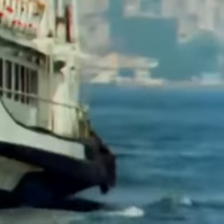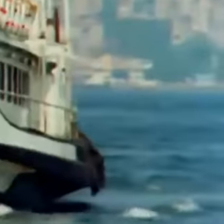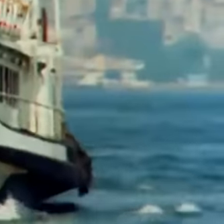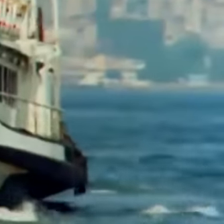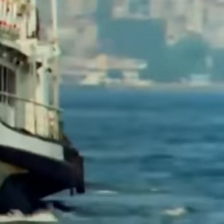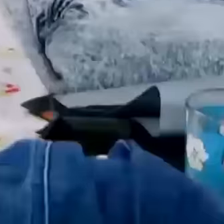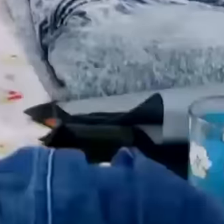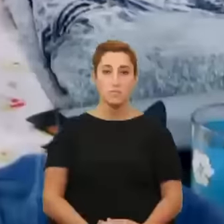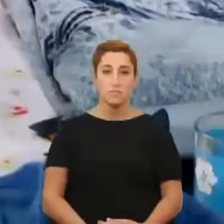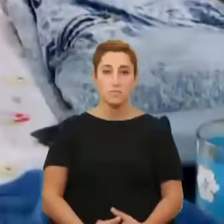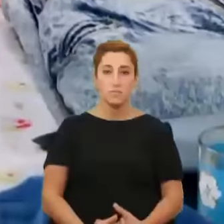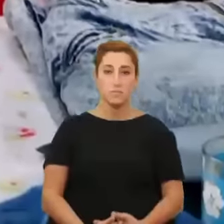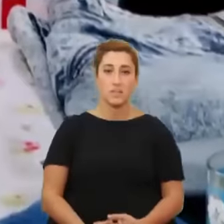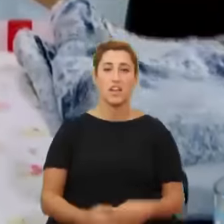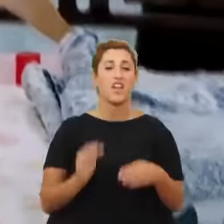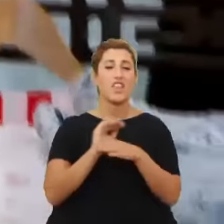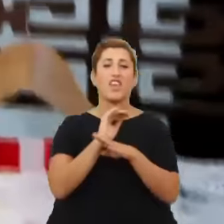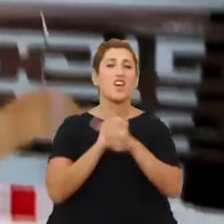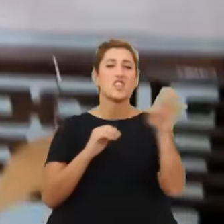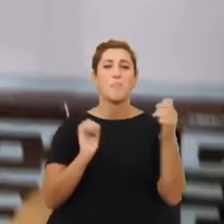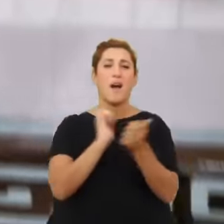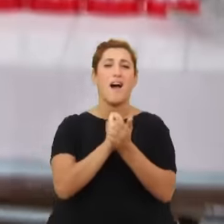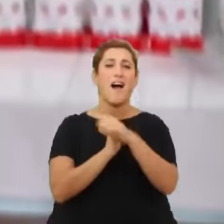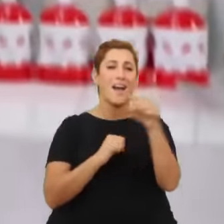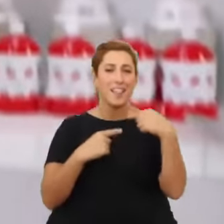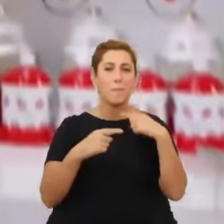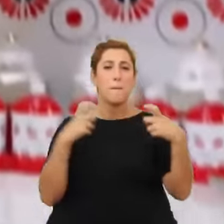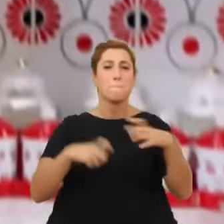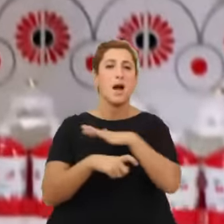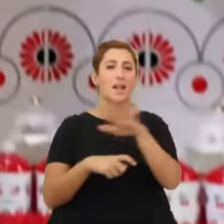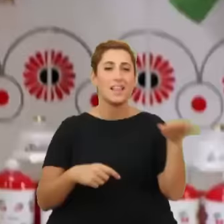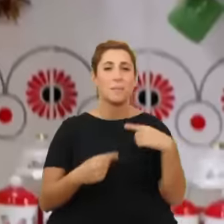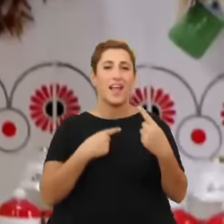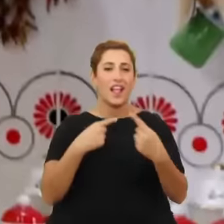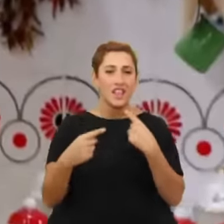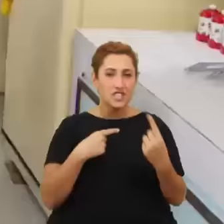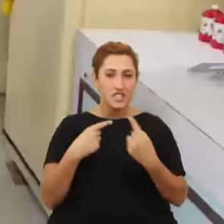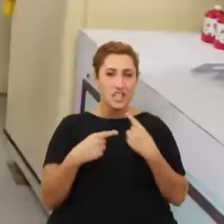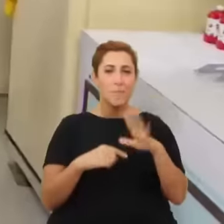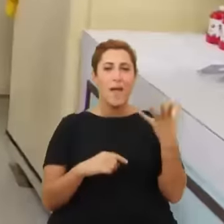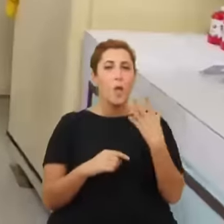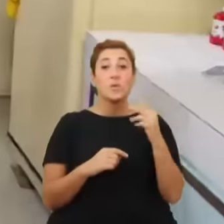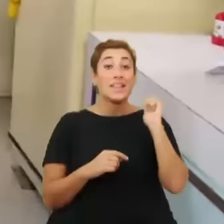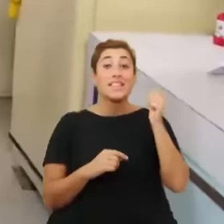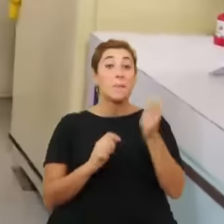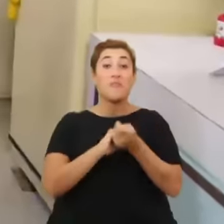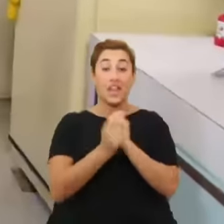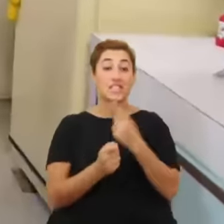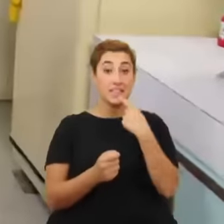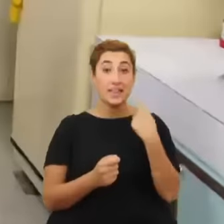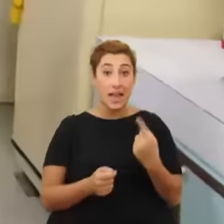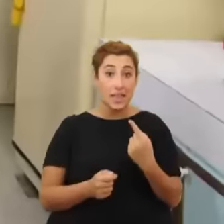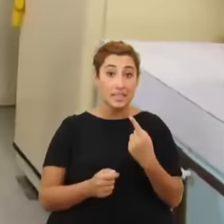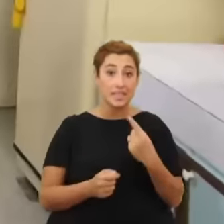Bir hafta sonra yazdı. Yaşantımız, ailelerimiz, mahallelerimiz, ilişkilerimiz en çok ne zaman değişti